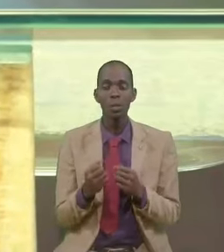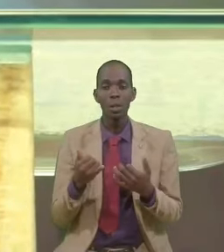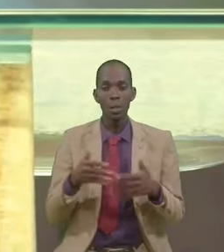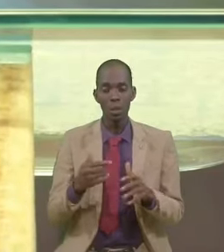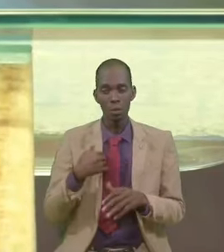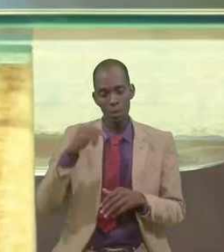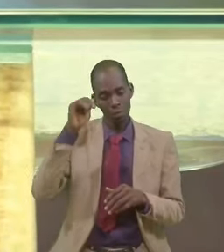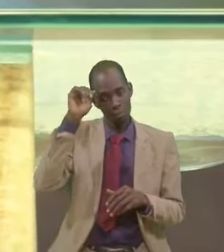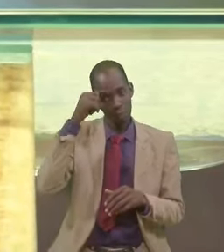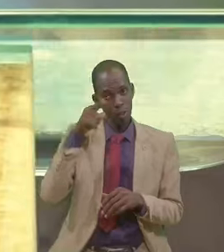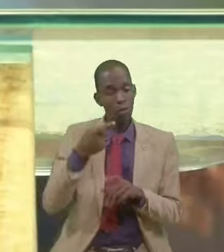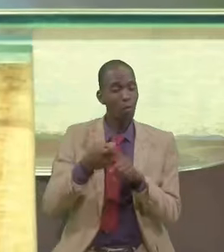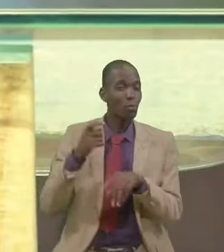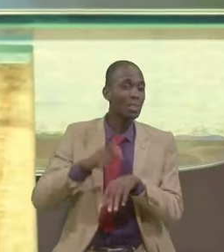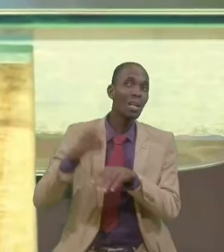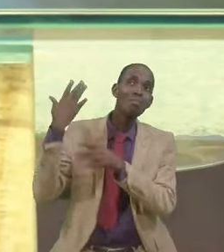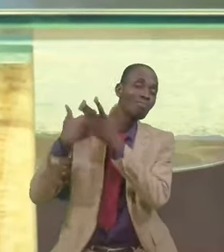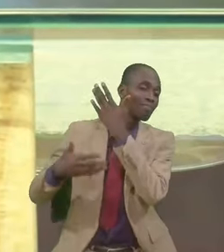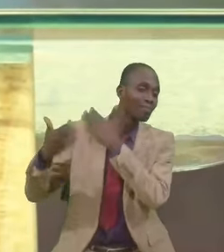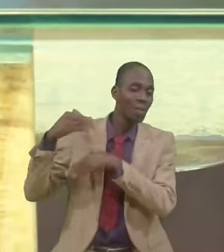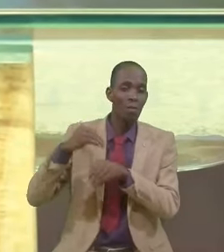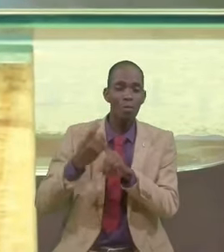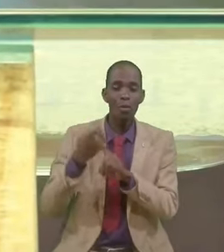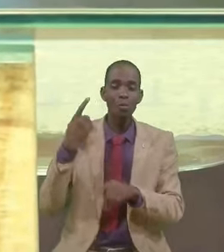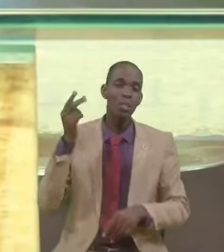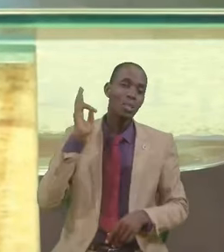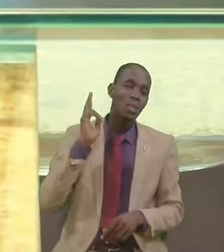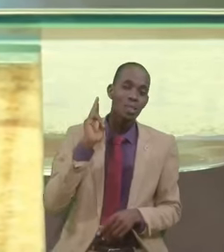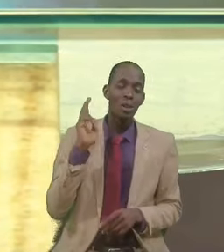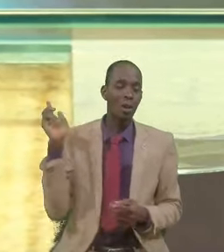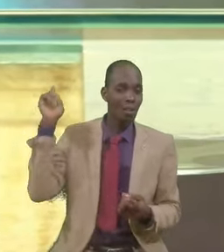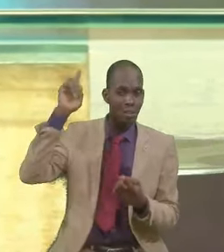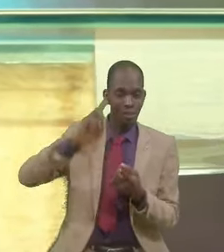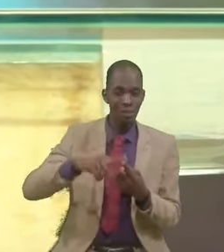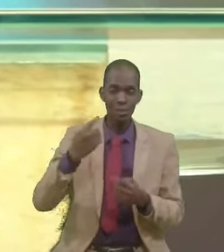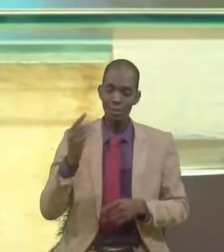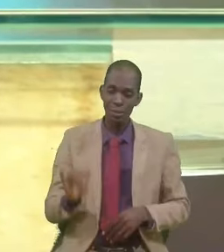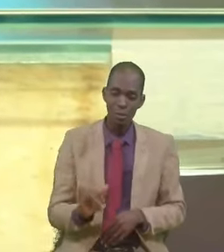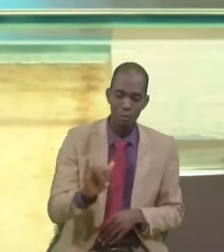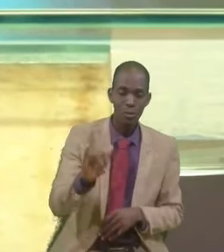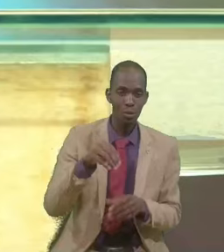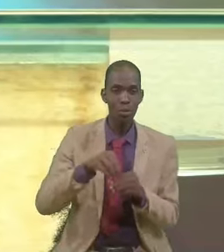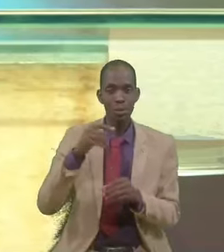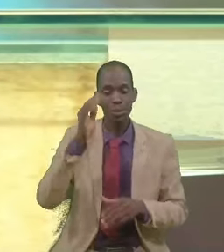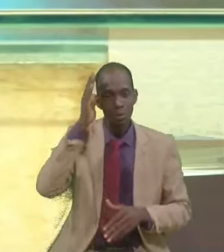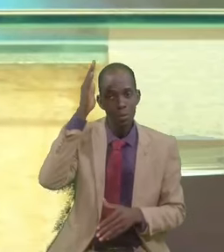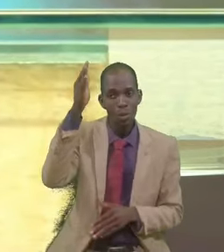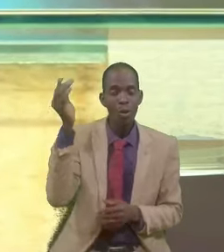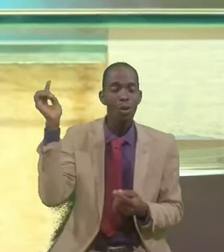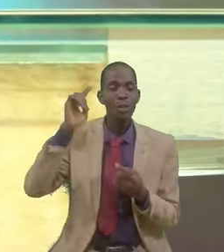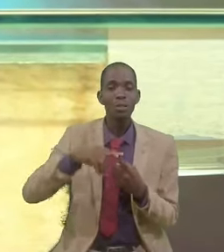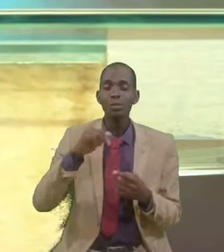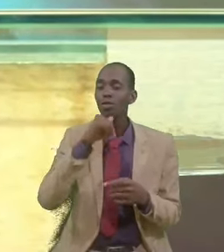de l'éternité passée, depuis les temps, la nuit des temps, jusqu'à l'éternité